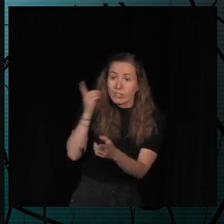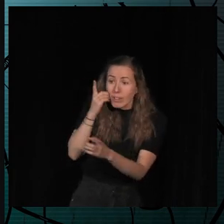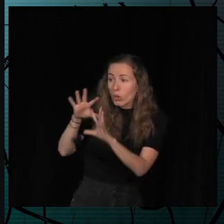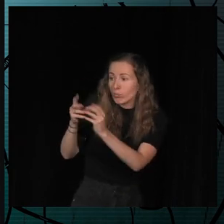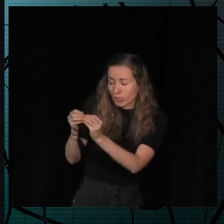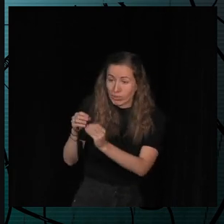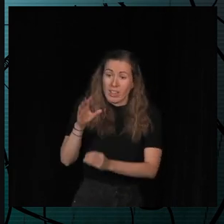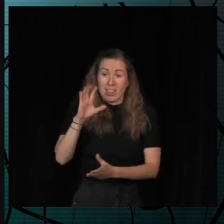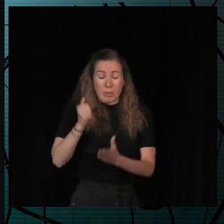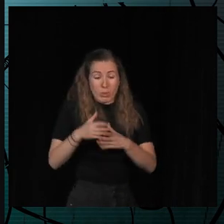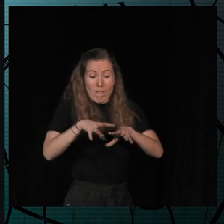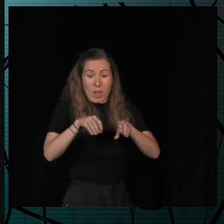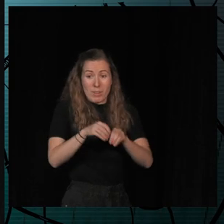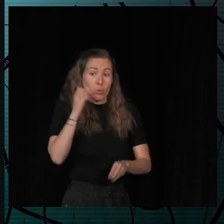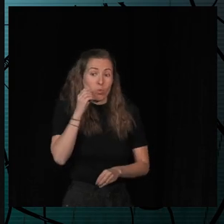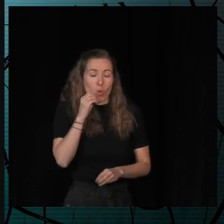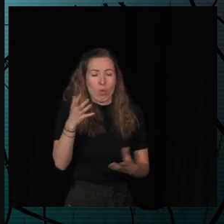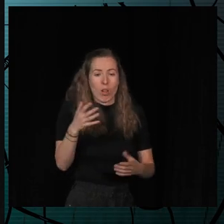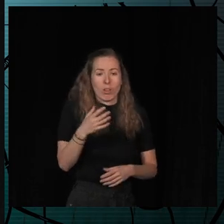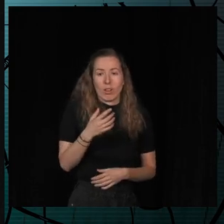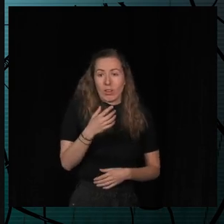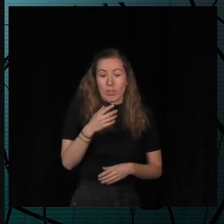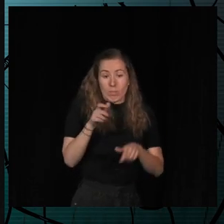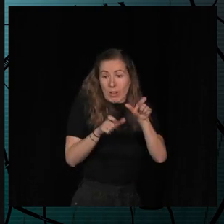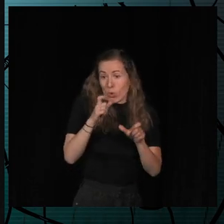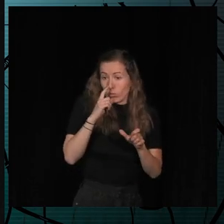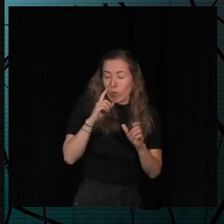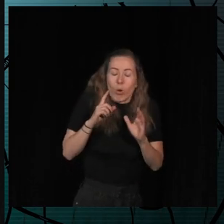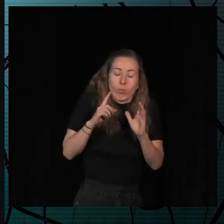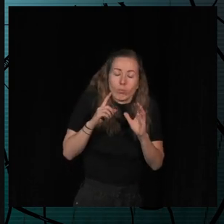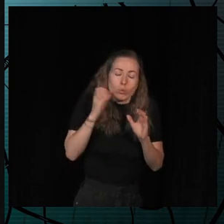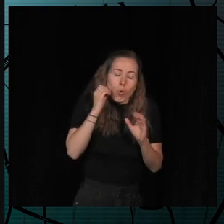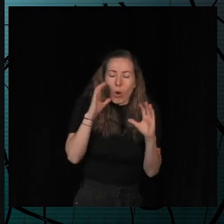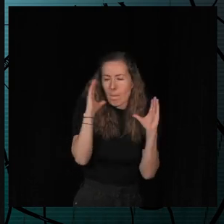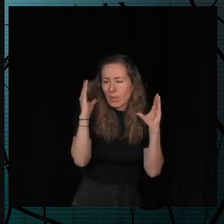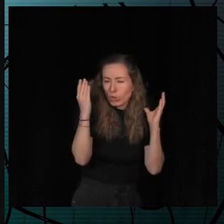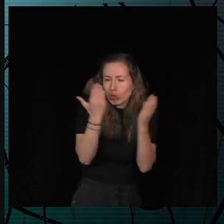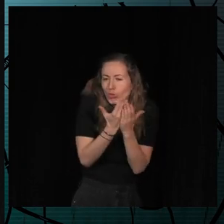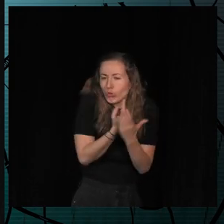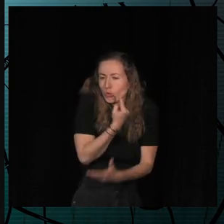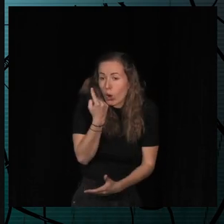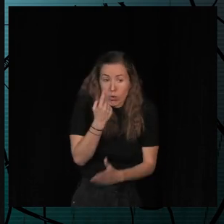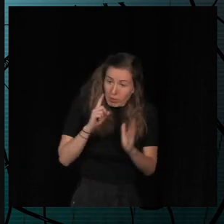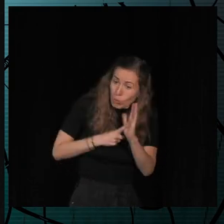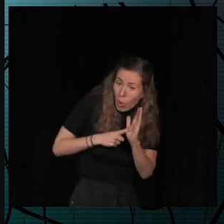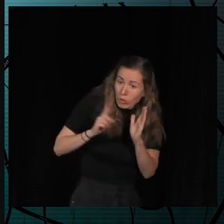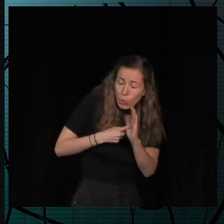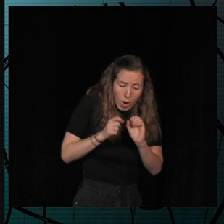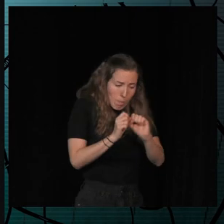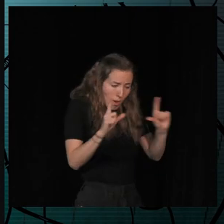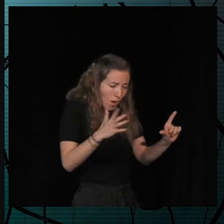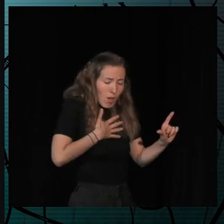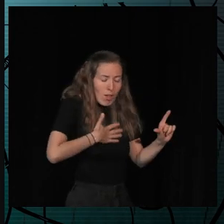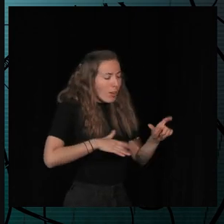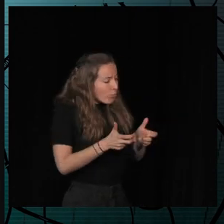des familles c'est que beaucoup de gens sont seuls dans leur bules même si on a le droit on a le droit aussi d'avoir son moment à soi avec son propre écran